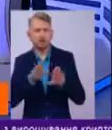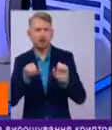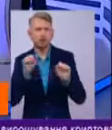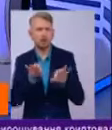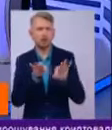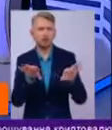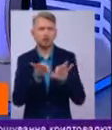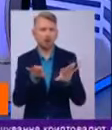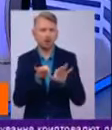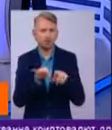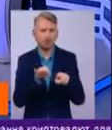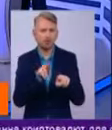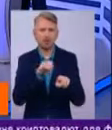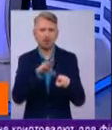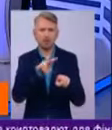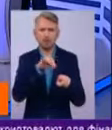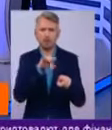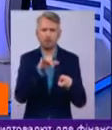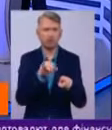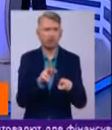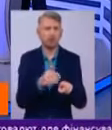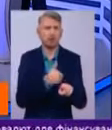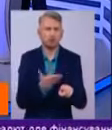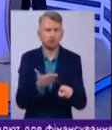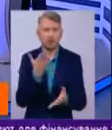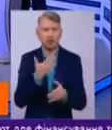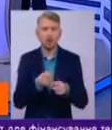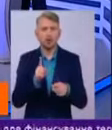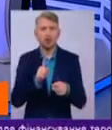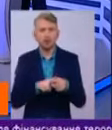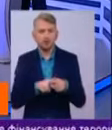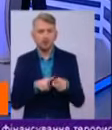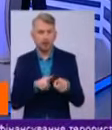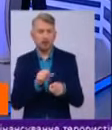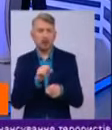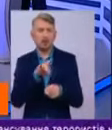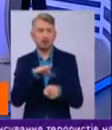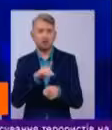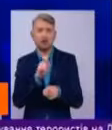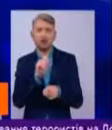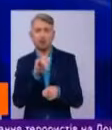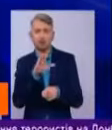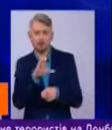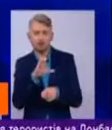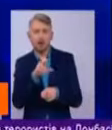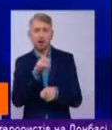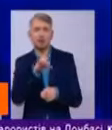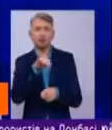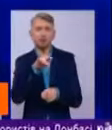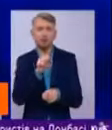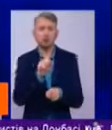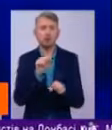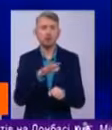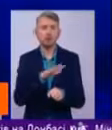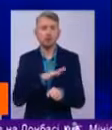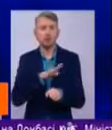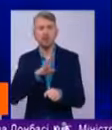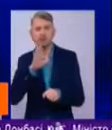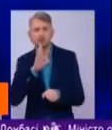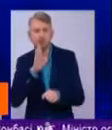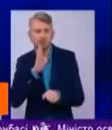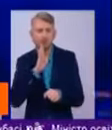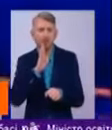тлумачити Петлюру так, так, як завгодно. Тобто якщо це артхаус, то Петлюра може бути жінкою, геєм, чорношкірим. От.